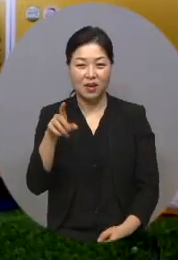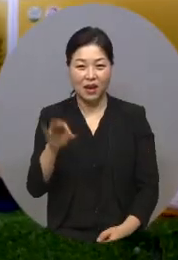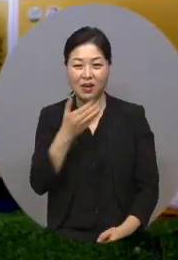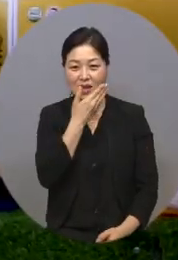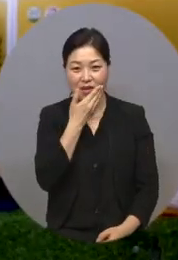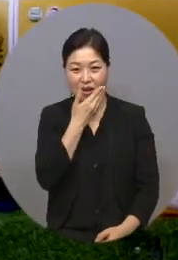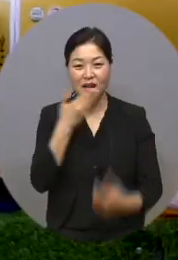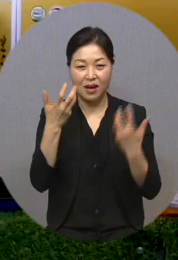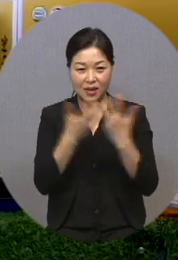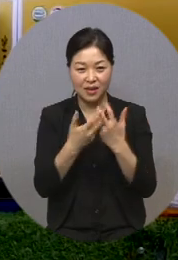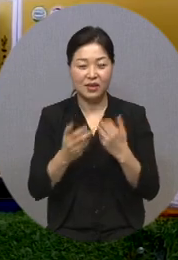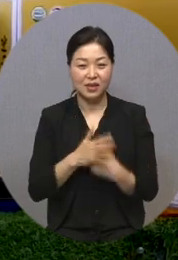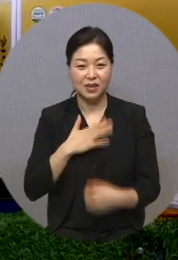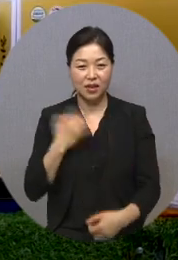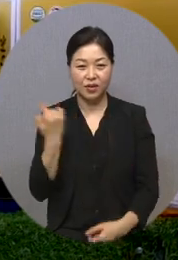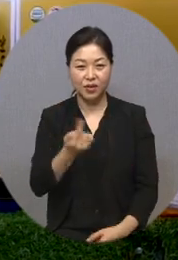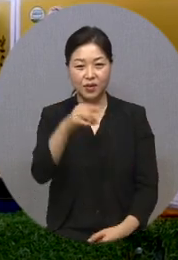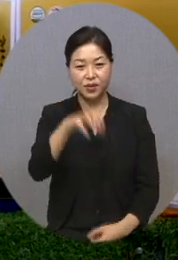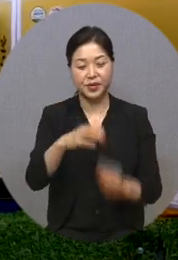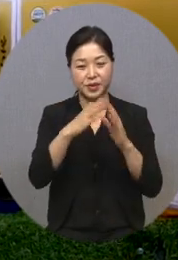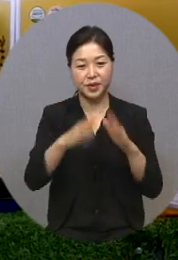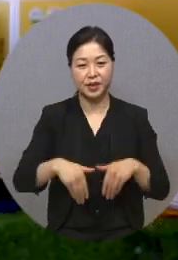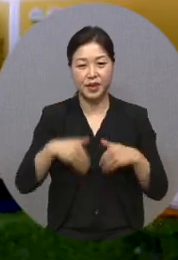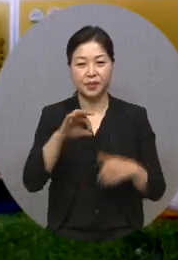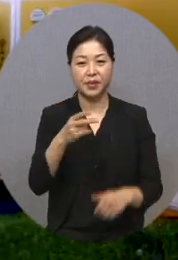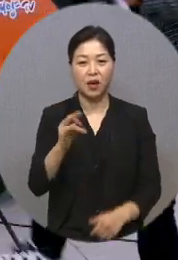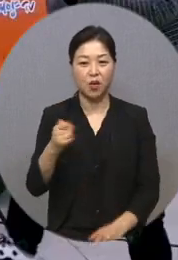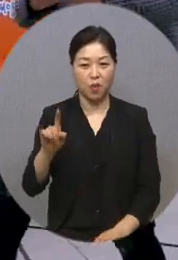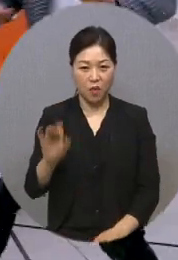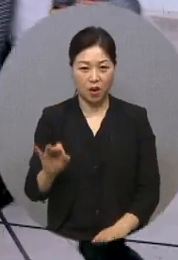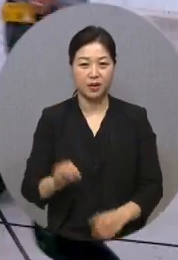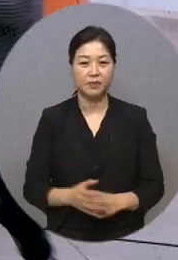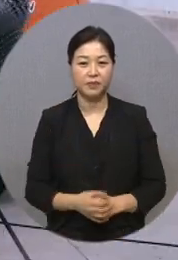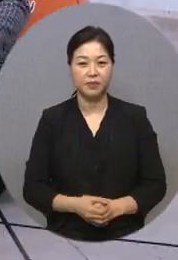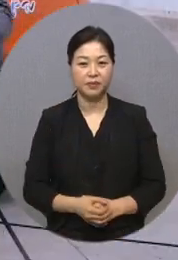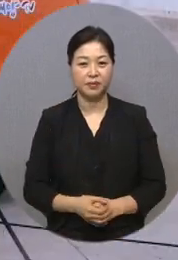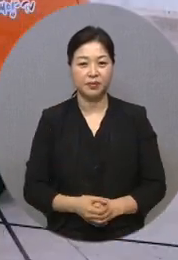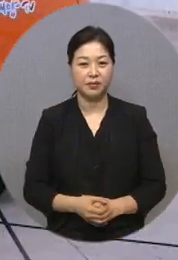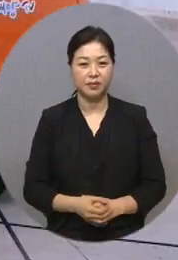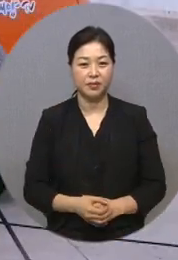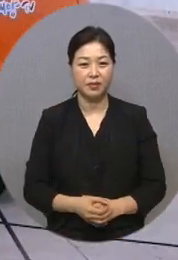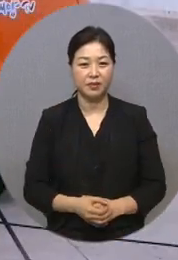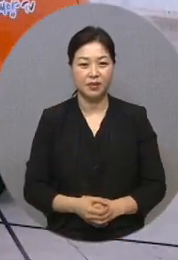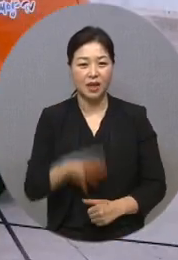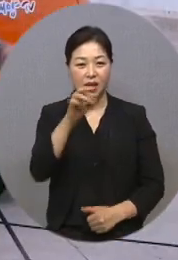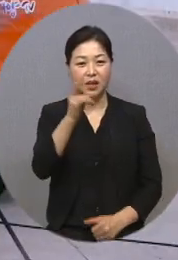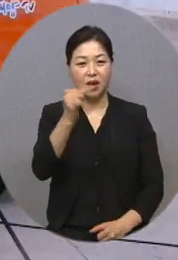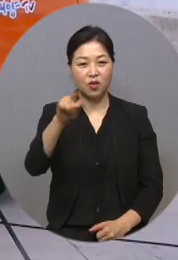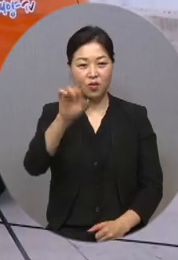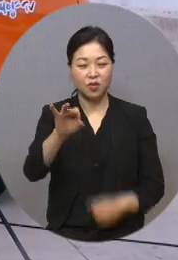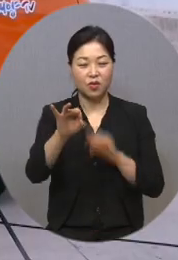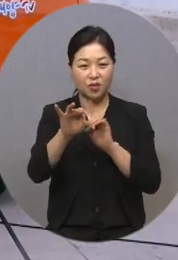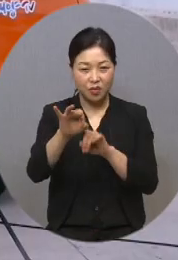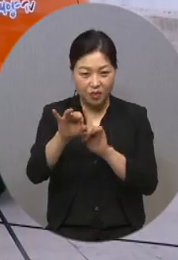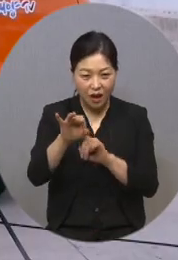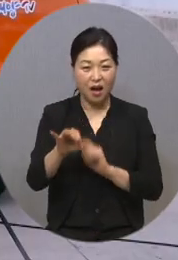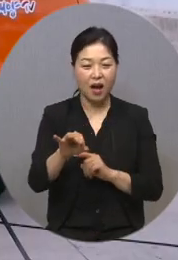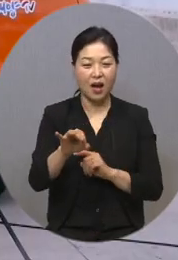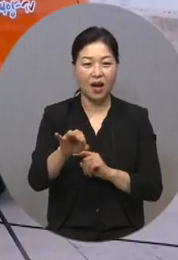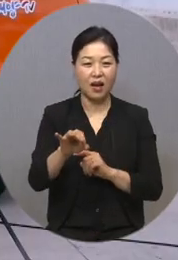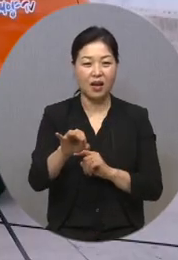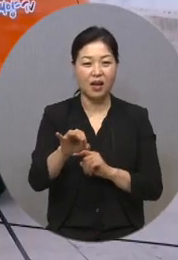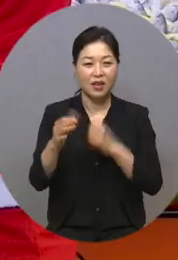제가 지금 나와 있는 이곳은 전라남도 영광군입니다. 영광덕분에 여기까지